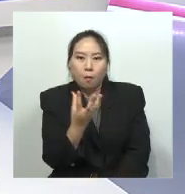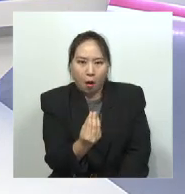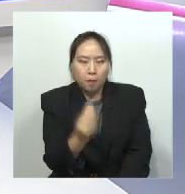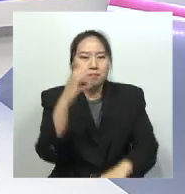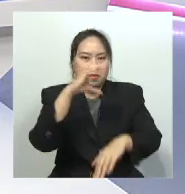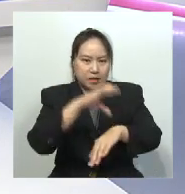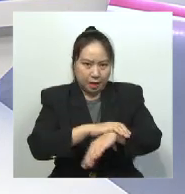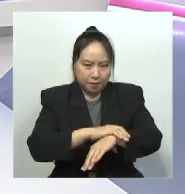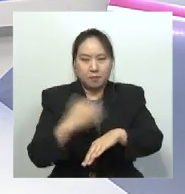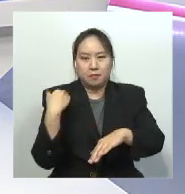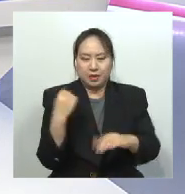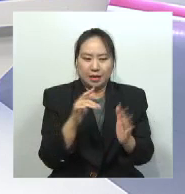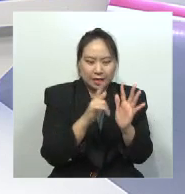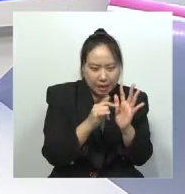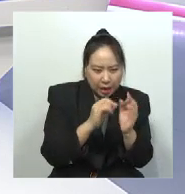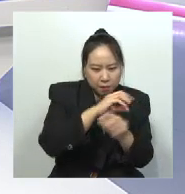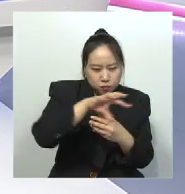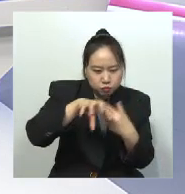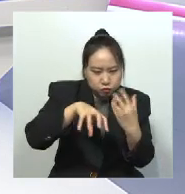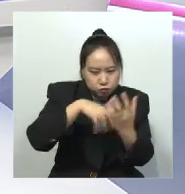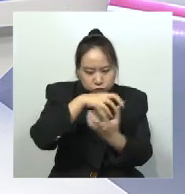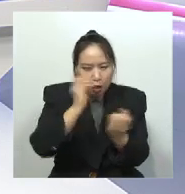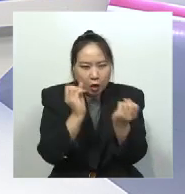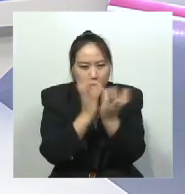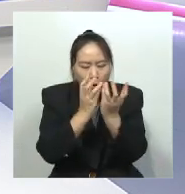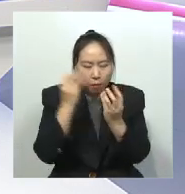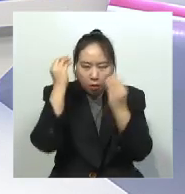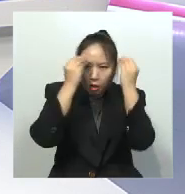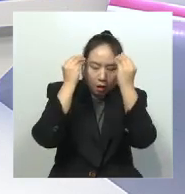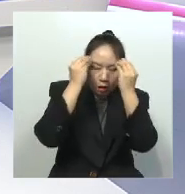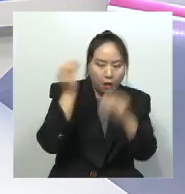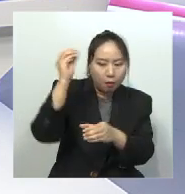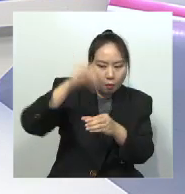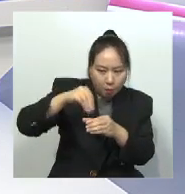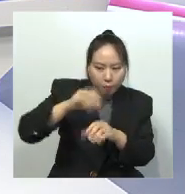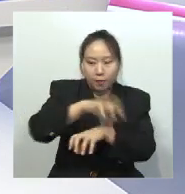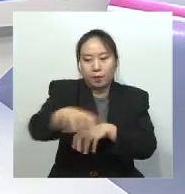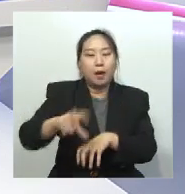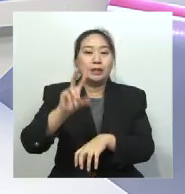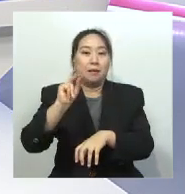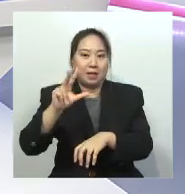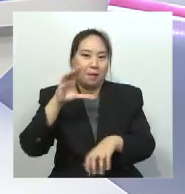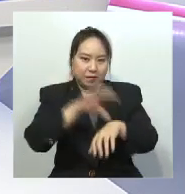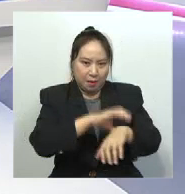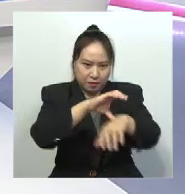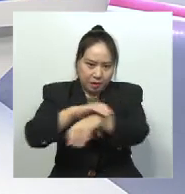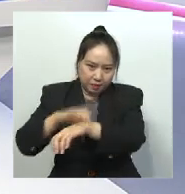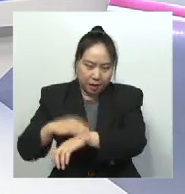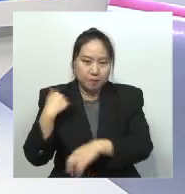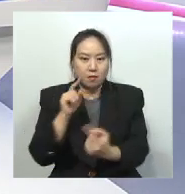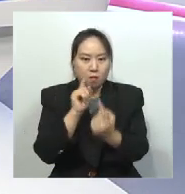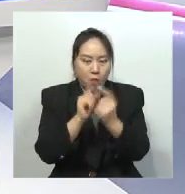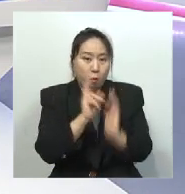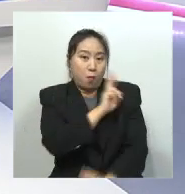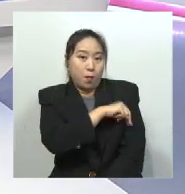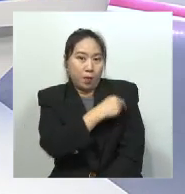เอาวัตถุออกฤทธิ์ต่อจิตประสาทเนี่ยไปผสมในพื้นที่เป้าหมาย33แห่งทั่วประเทศนะคะจากการตรวจสอบก็พบแพทย์2ร